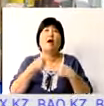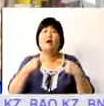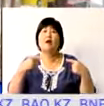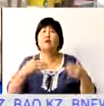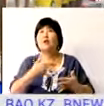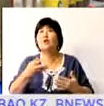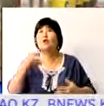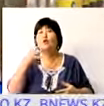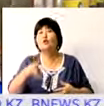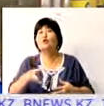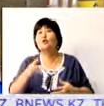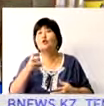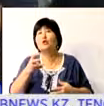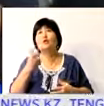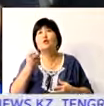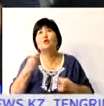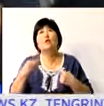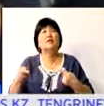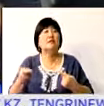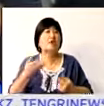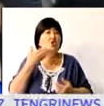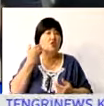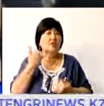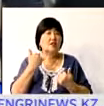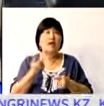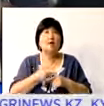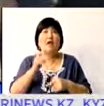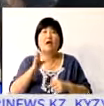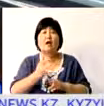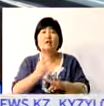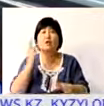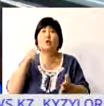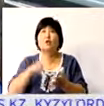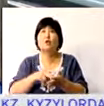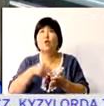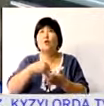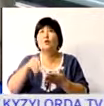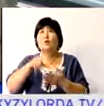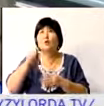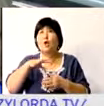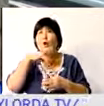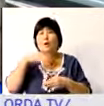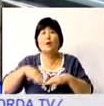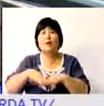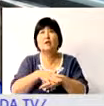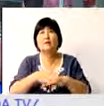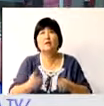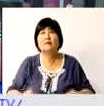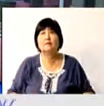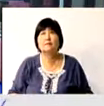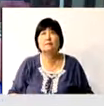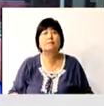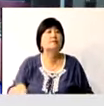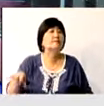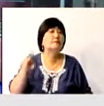және 300 арнайы тауарға жеңілдіктер жасалды. Сондықтан касса алдында кезегін күткен тұтынушылардың қатары қалың. Керек нәрсенің бәрі